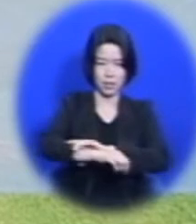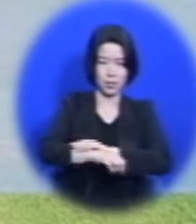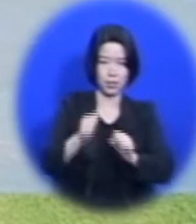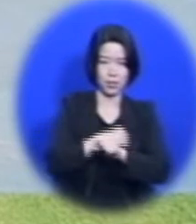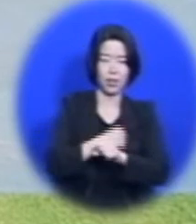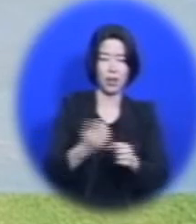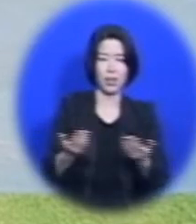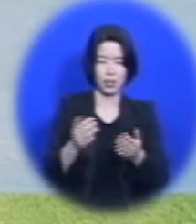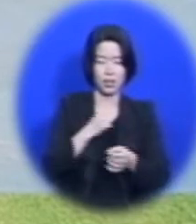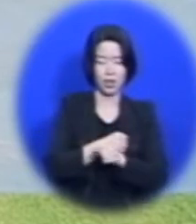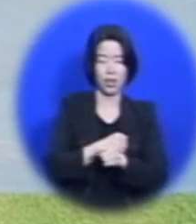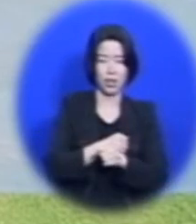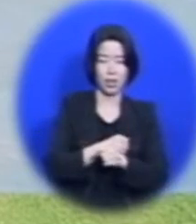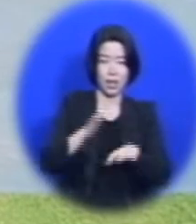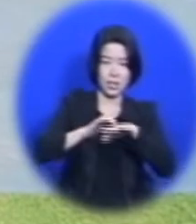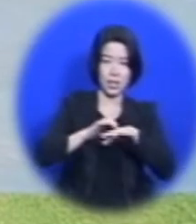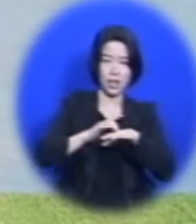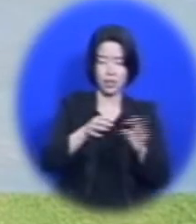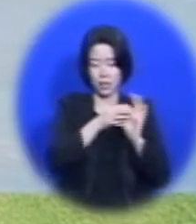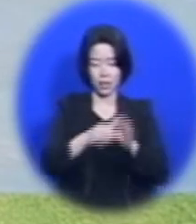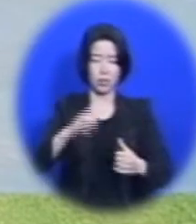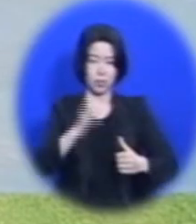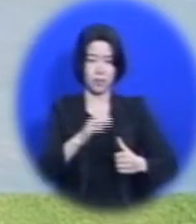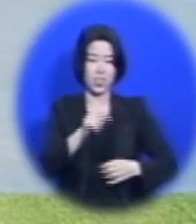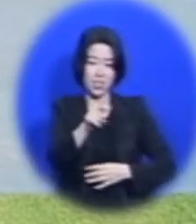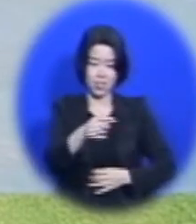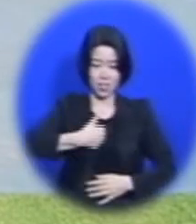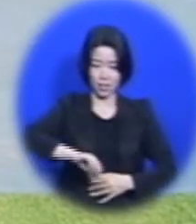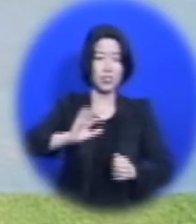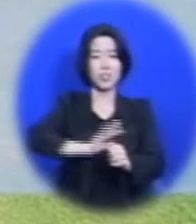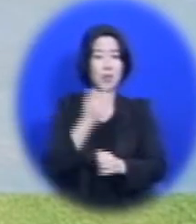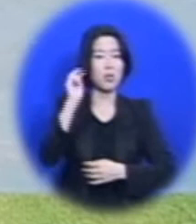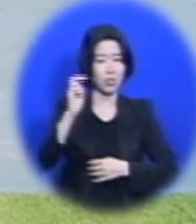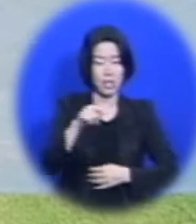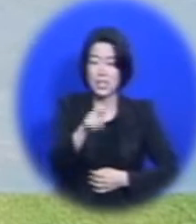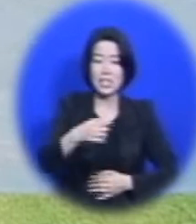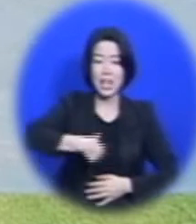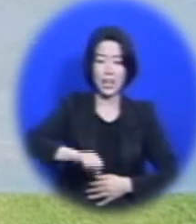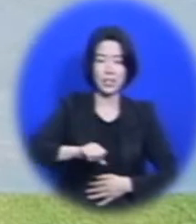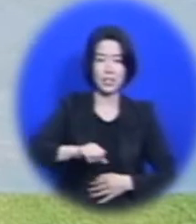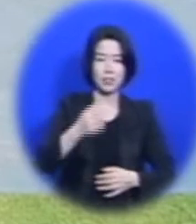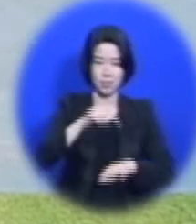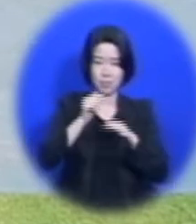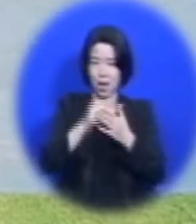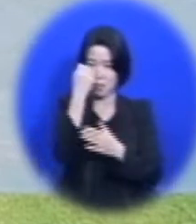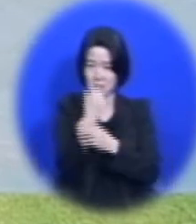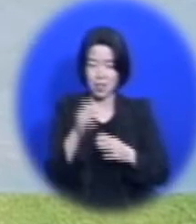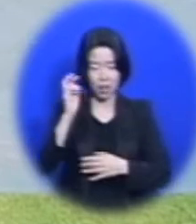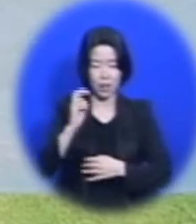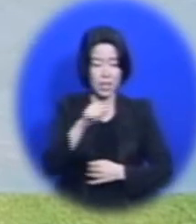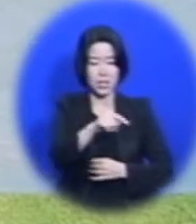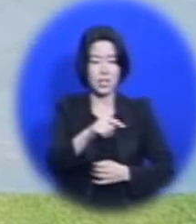거예요. 사탄은 계속 협박합니다. 내 아들은 잘못될 거야. 내 아들은 폐인이 될 거야. 너의